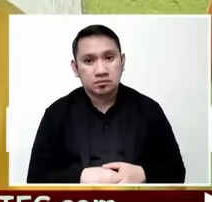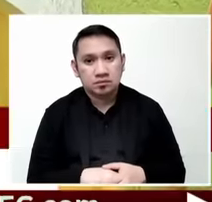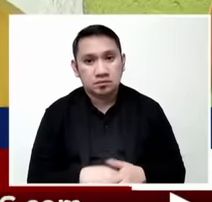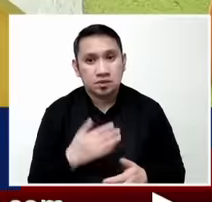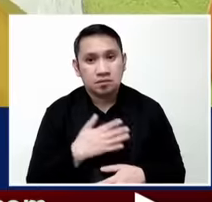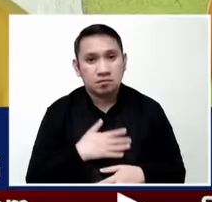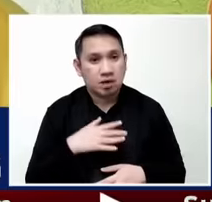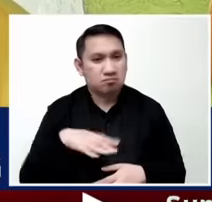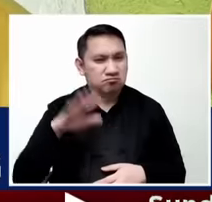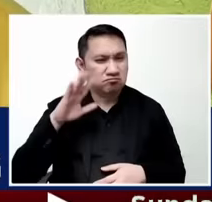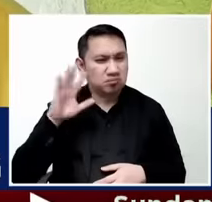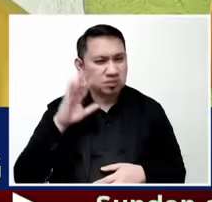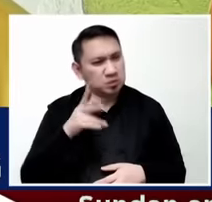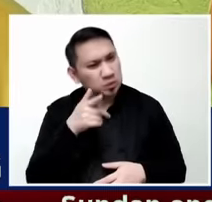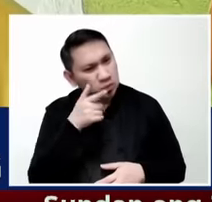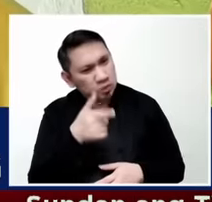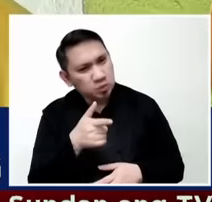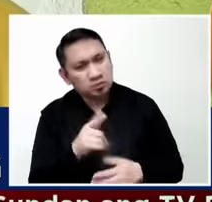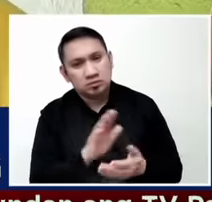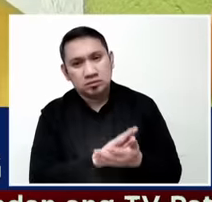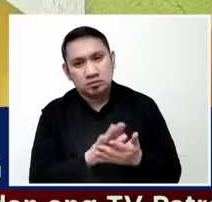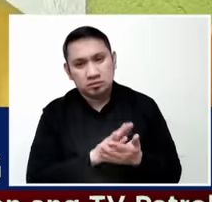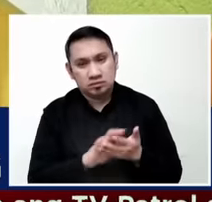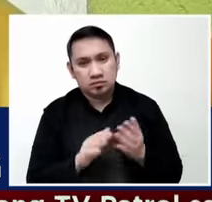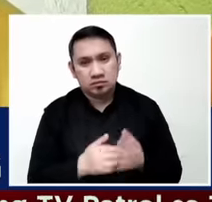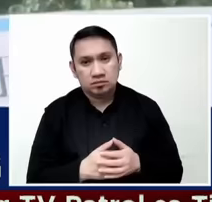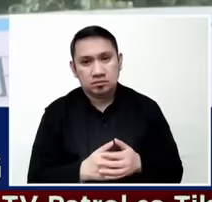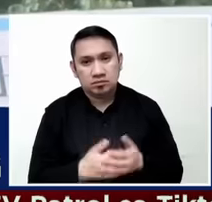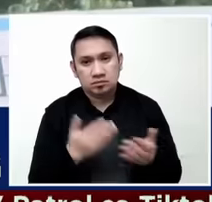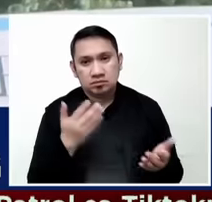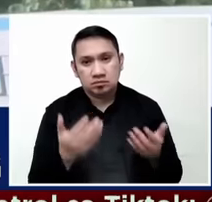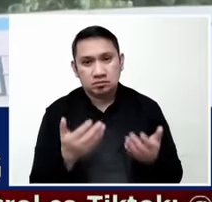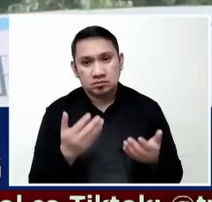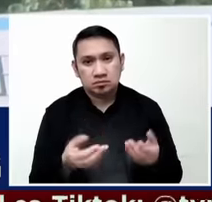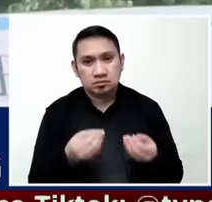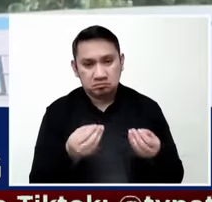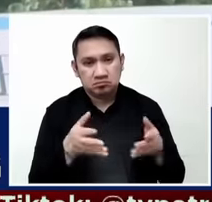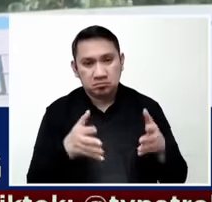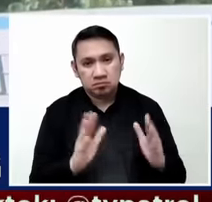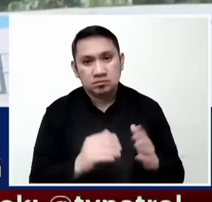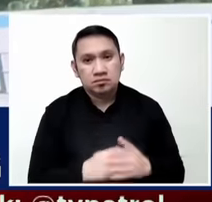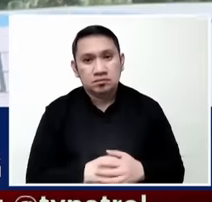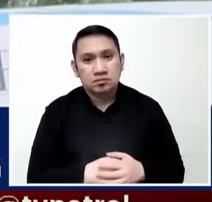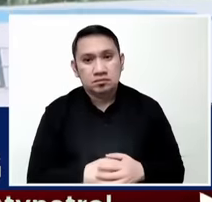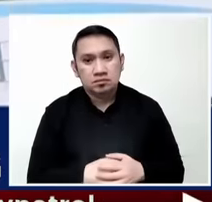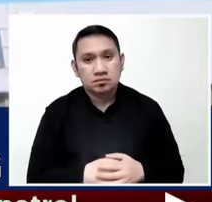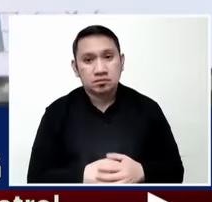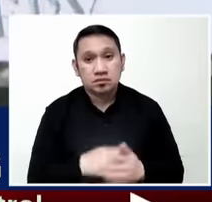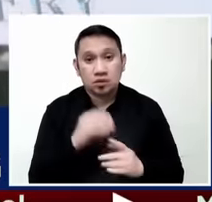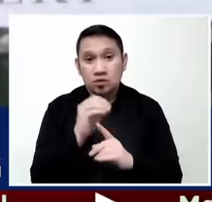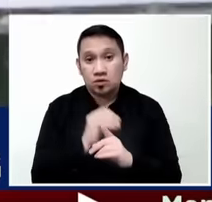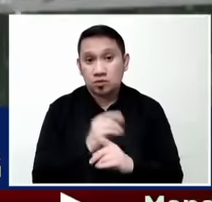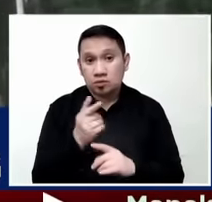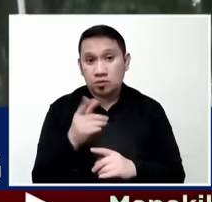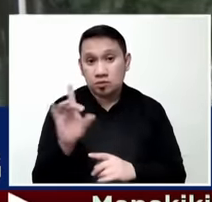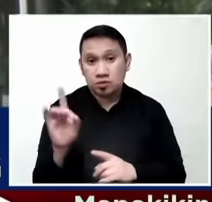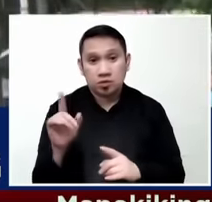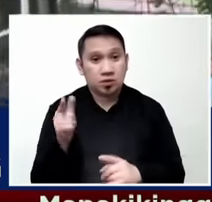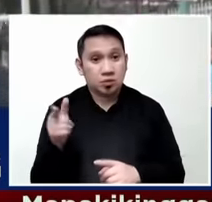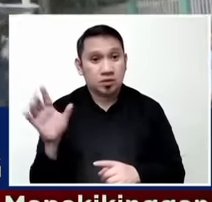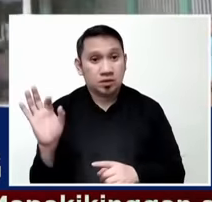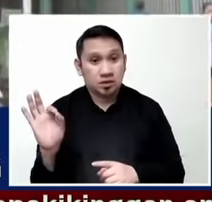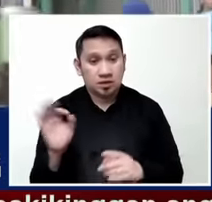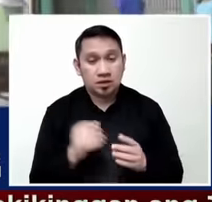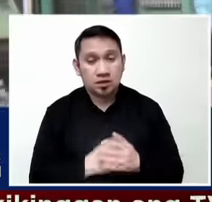nila. Siguro naman pagbibigyan naman yun. Sa October 28 at 29 naman